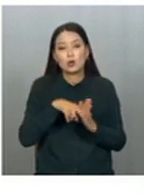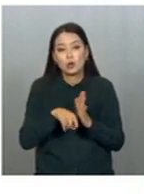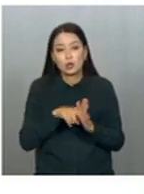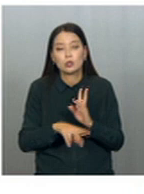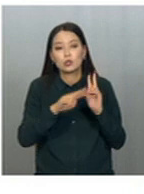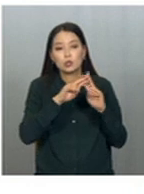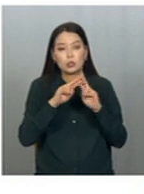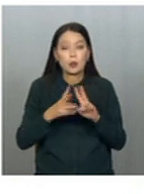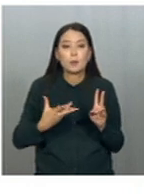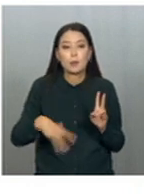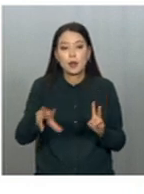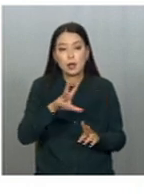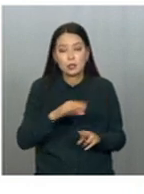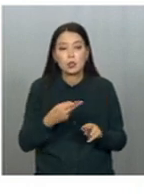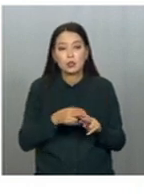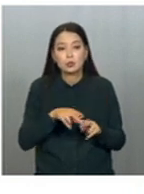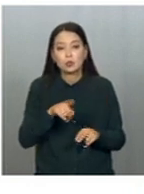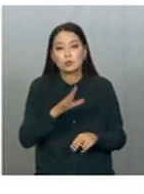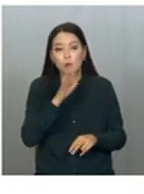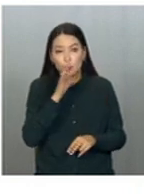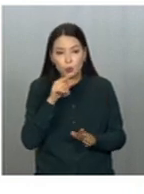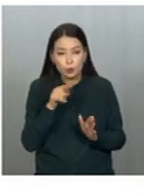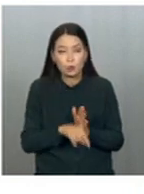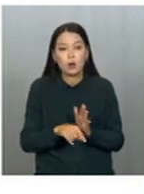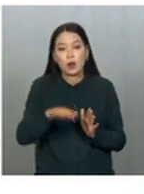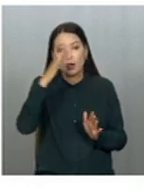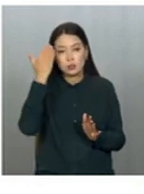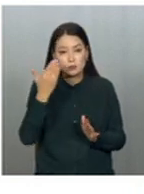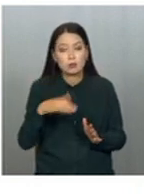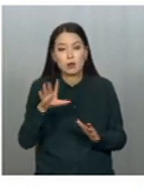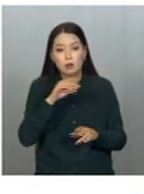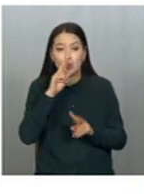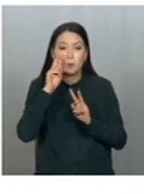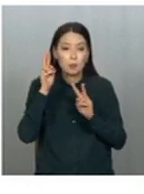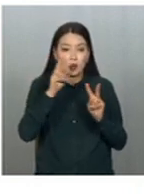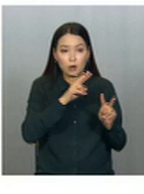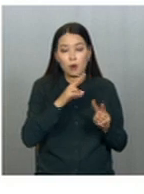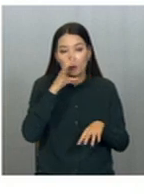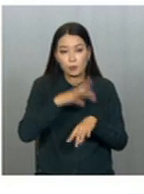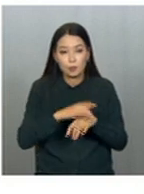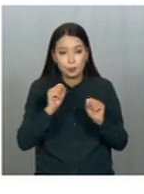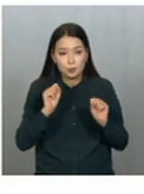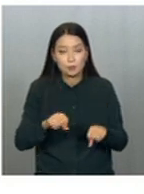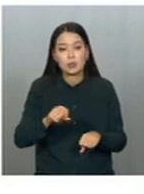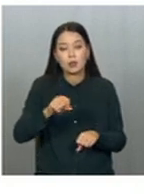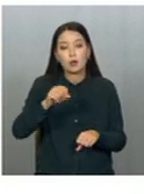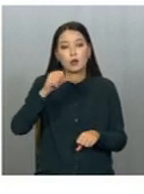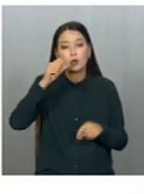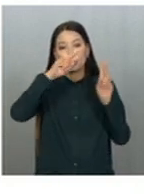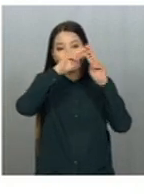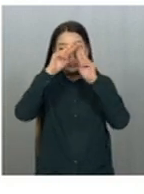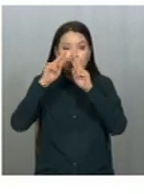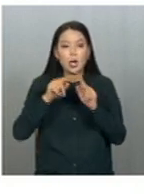жұлдыздардың барлығы сол уақыт мезетінде аспаннан бақылауға болады. Жұлдыздардың горизонталь